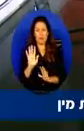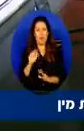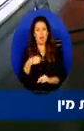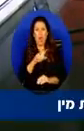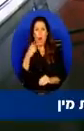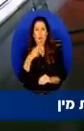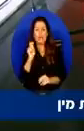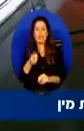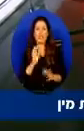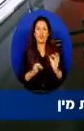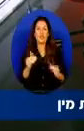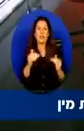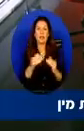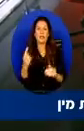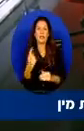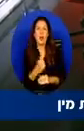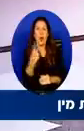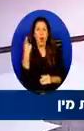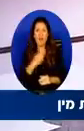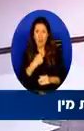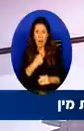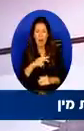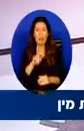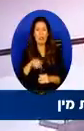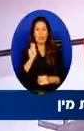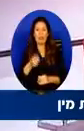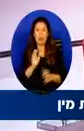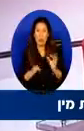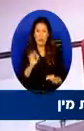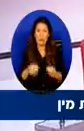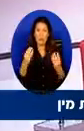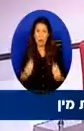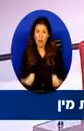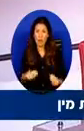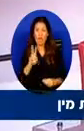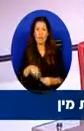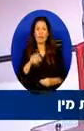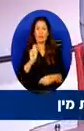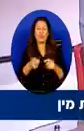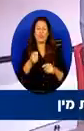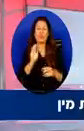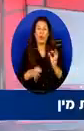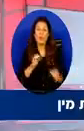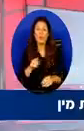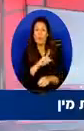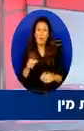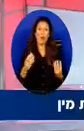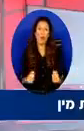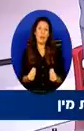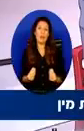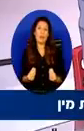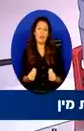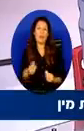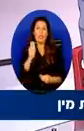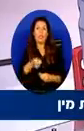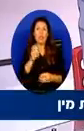לכל העבירה, לא. מה כן? יש שופטים טובים ויש שופטים שאינם טובים. אוקיי, בוא נדבר על הטובים רגע. הטובים